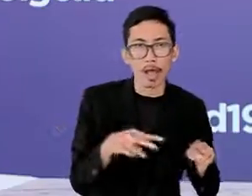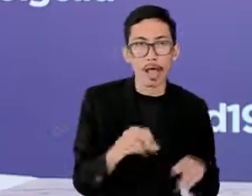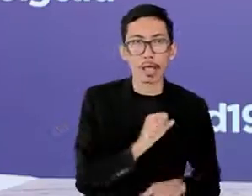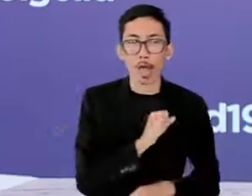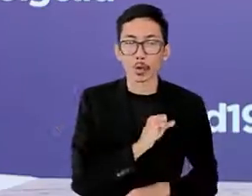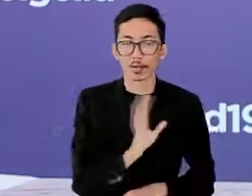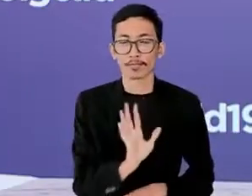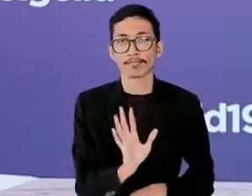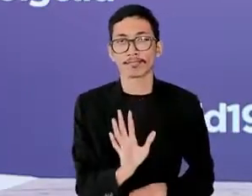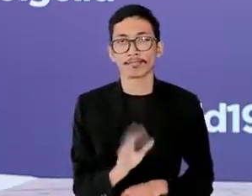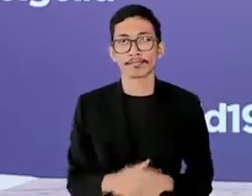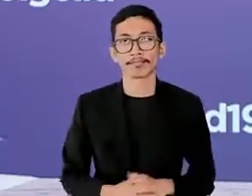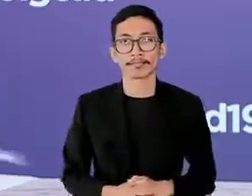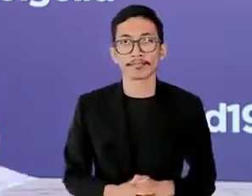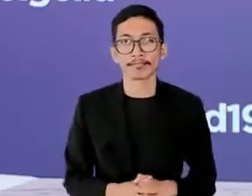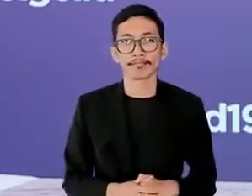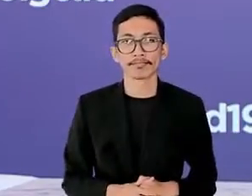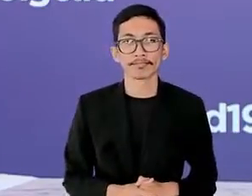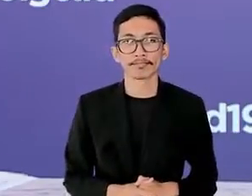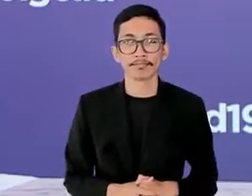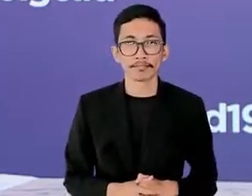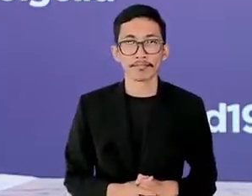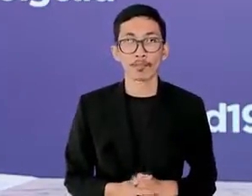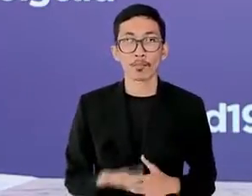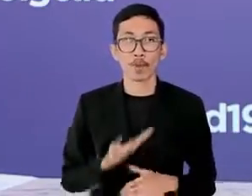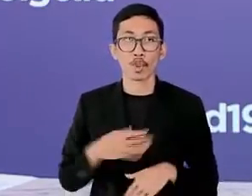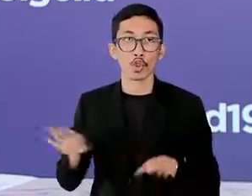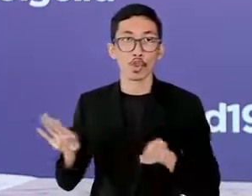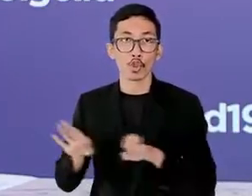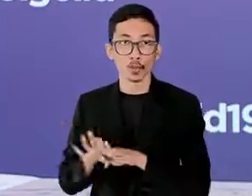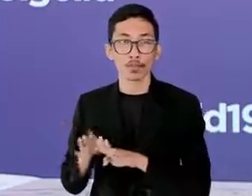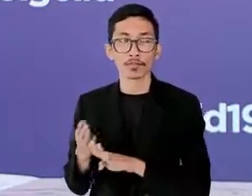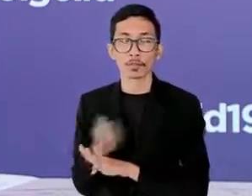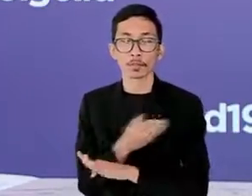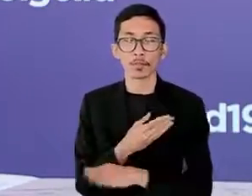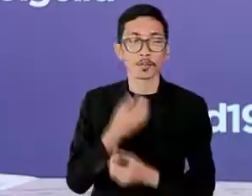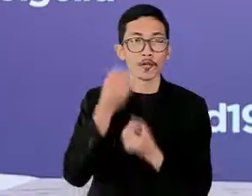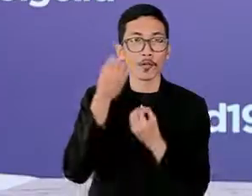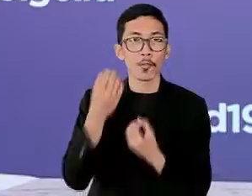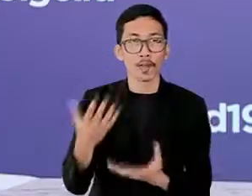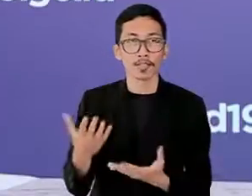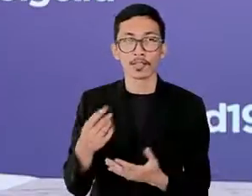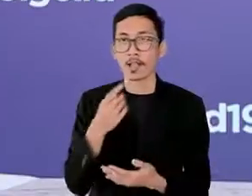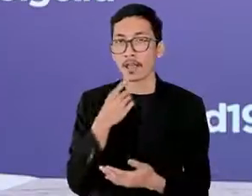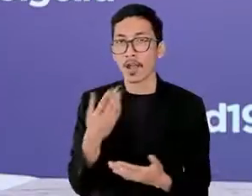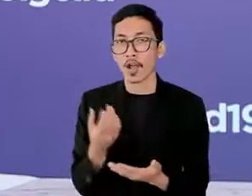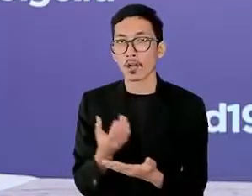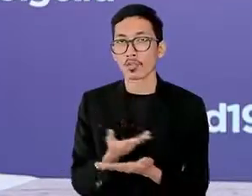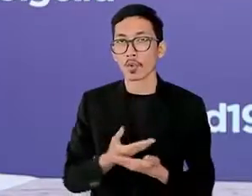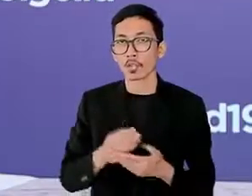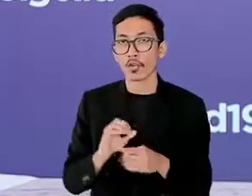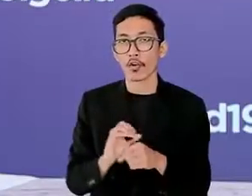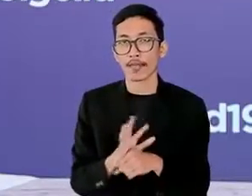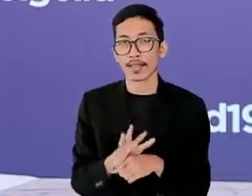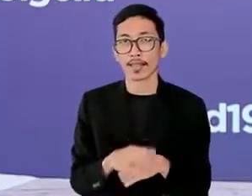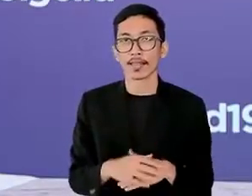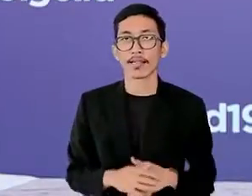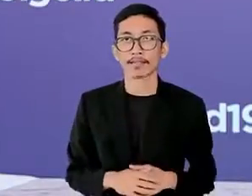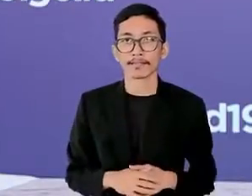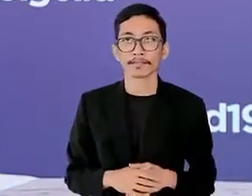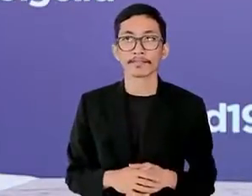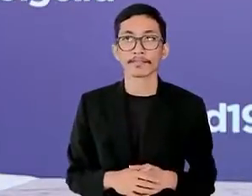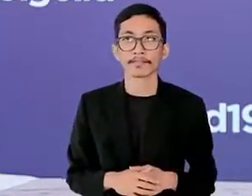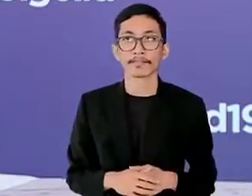sebagai penutup Saya ingin menyampaikan informasi terkini terkait covert Hai untuk mempersiapkan